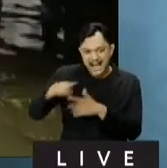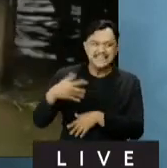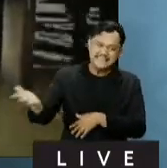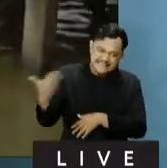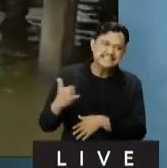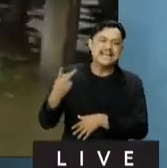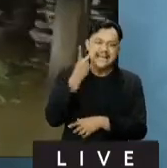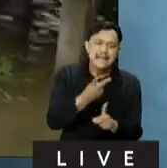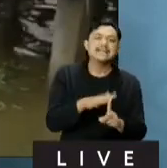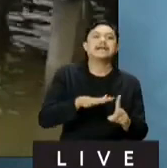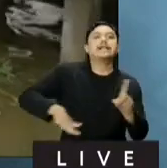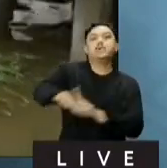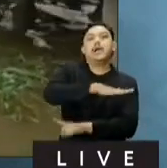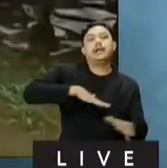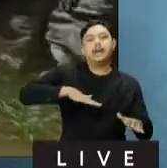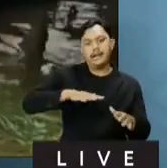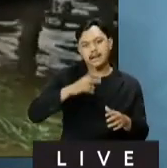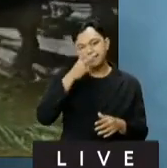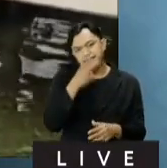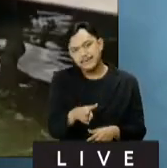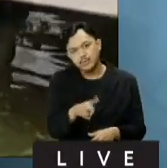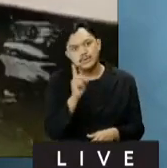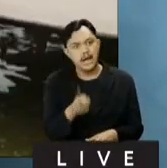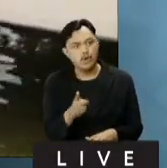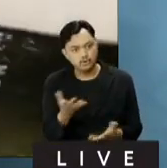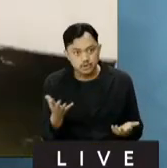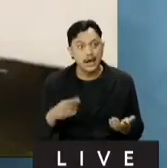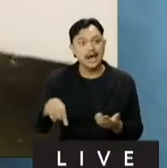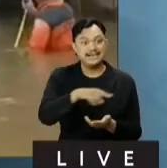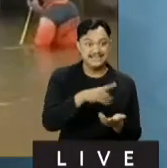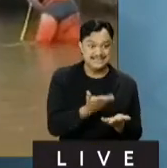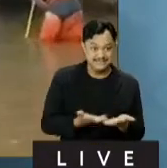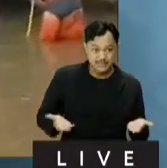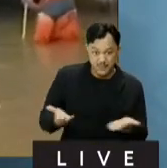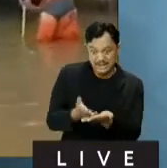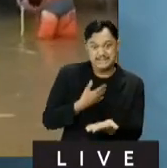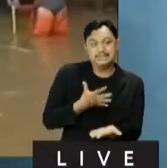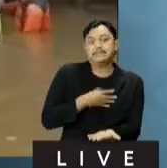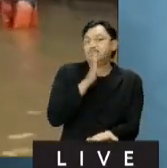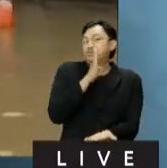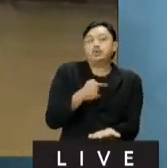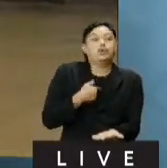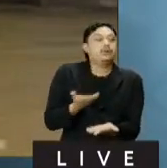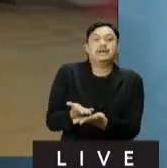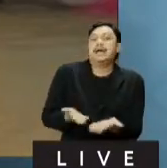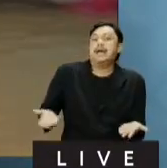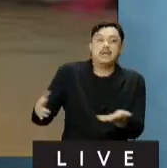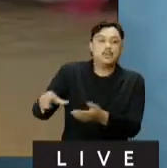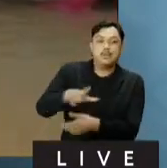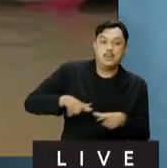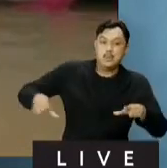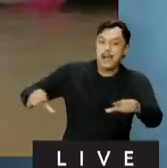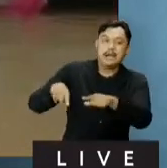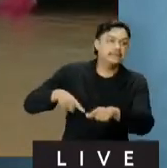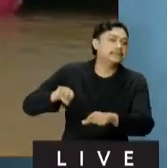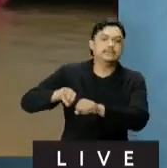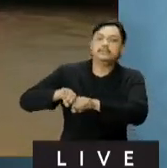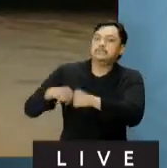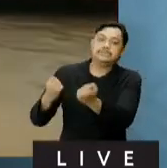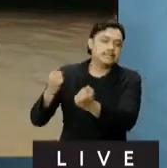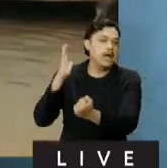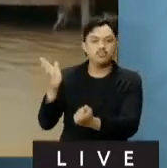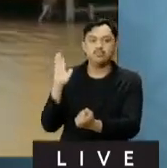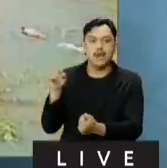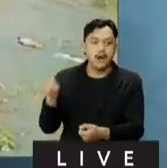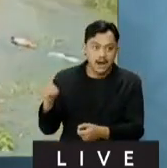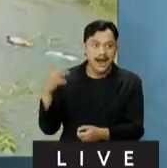lingkungan. Karena lingkungan kita kan sekarang harus jujur kita akui sudah mulai rusak, sudah tidak bersahabat lagi. Sehingga hujan sebentar